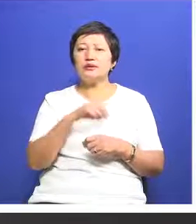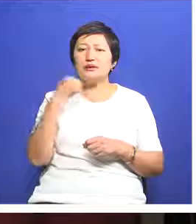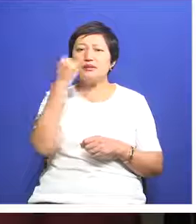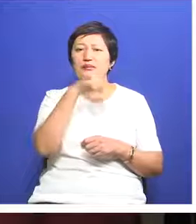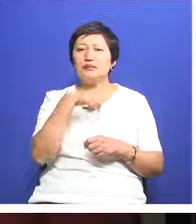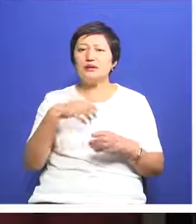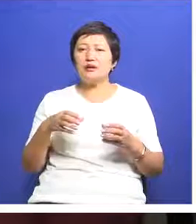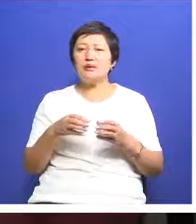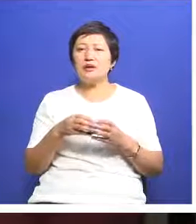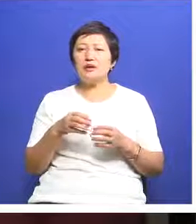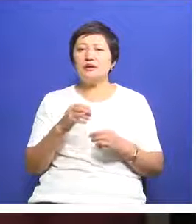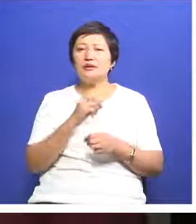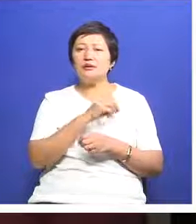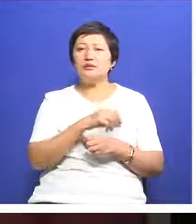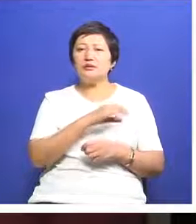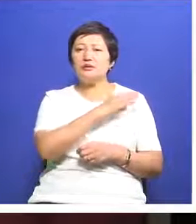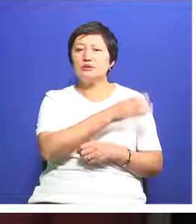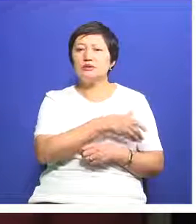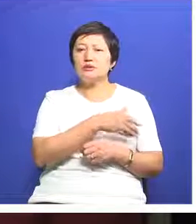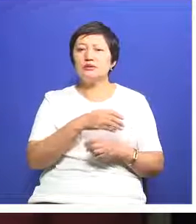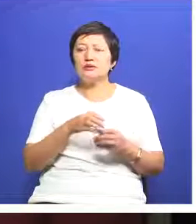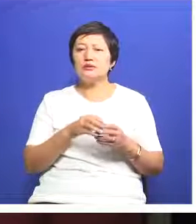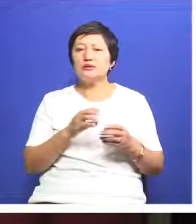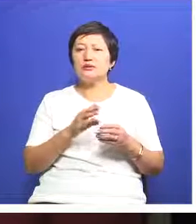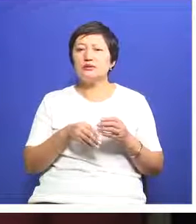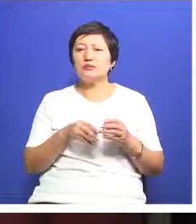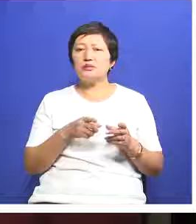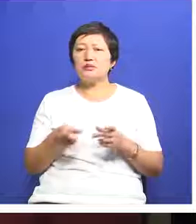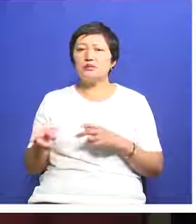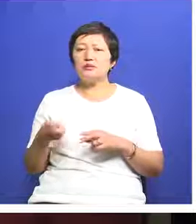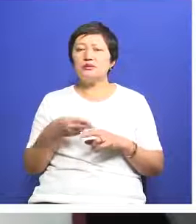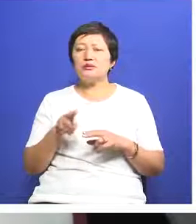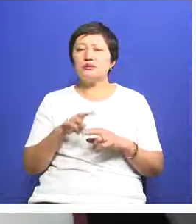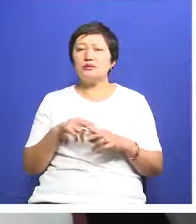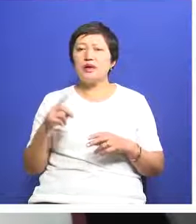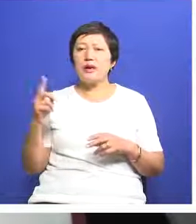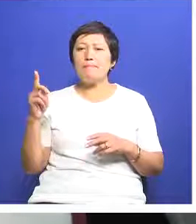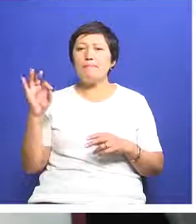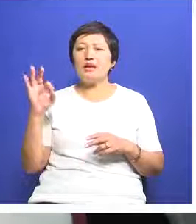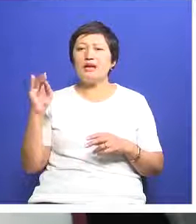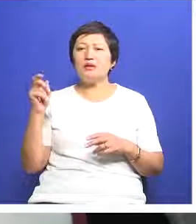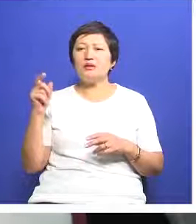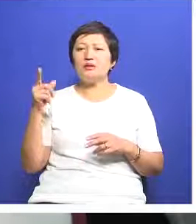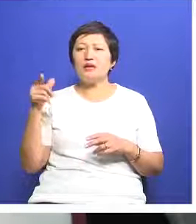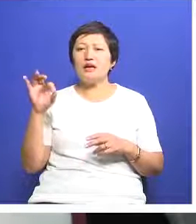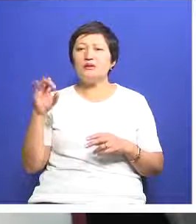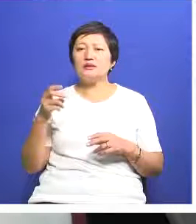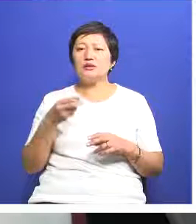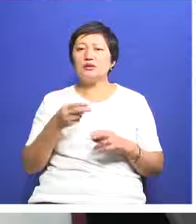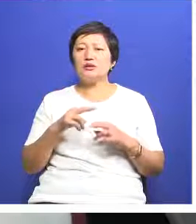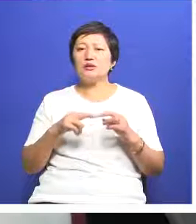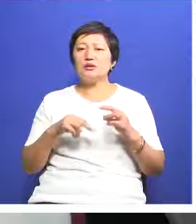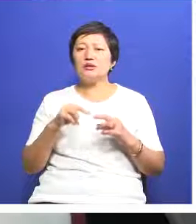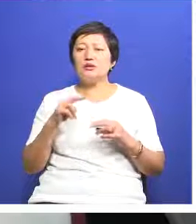осыған барлық күшімізді салып бітіреміз, бітіруге тырысып отырмыз. Бірлік ауылының газбен қамтамасыз ету